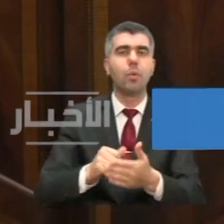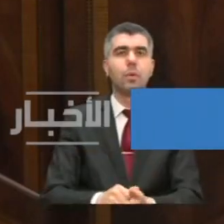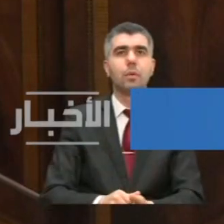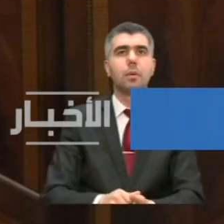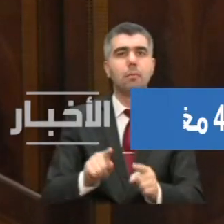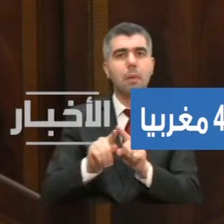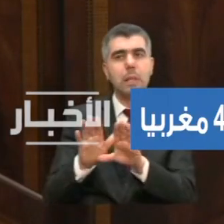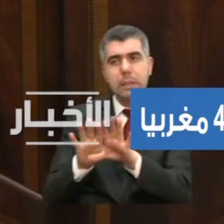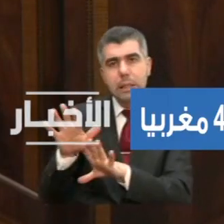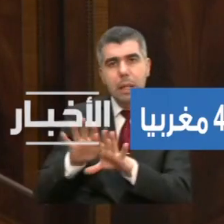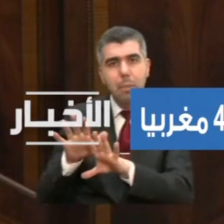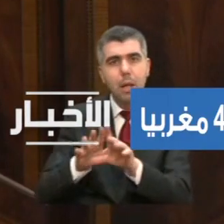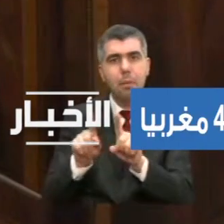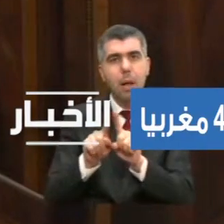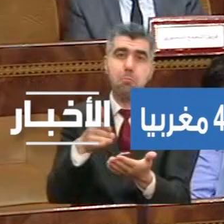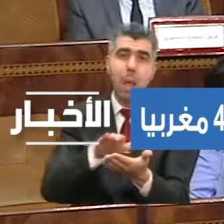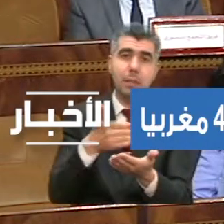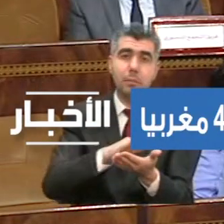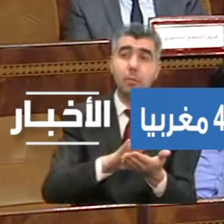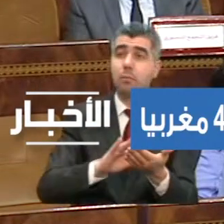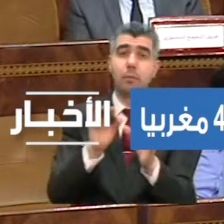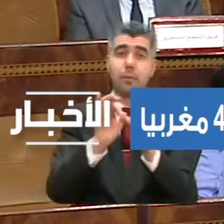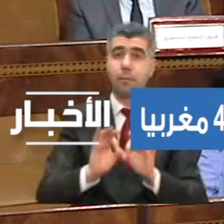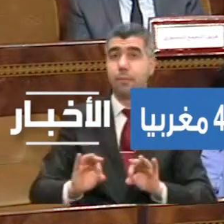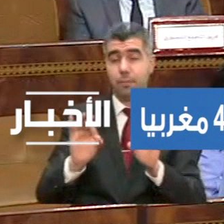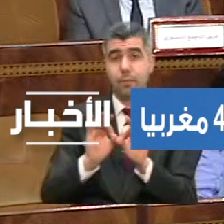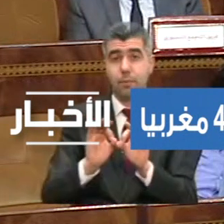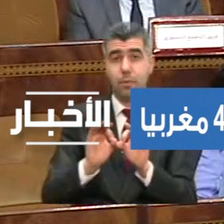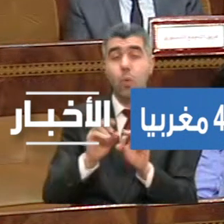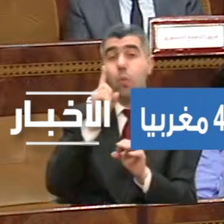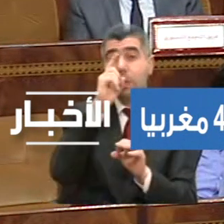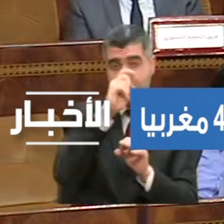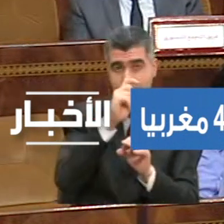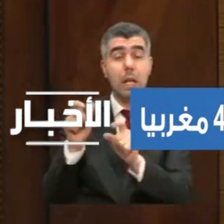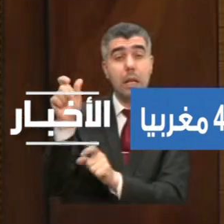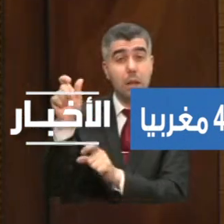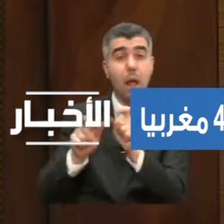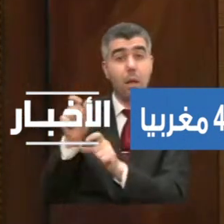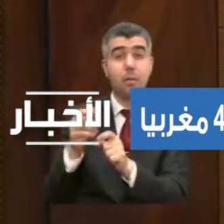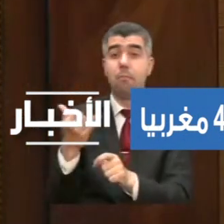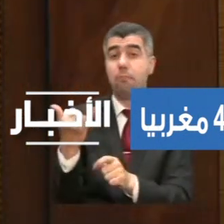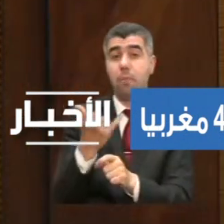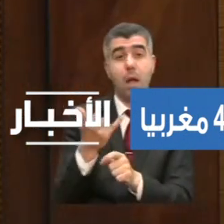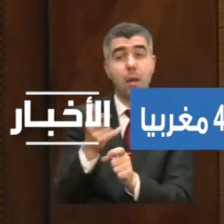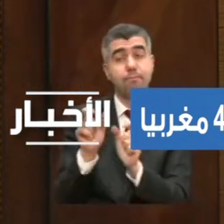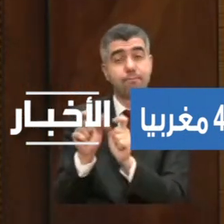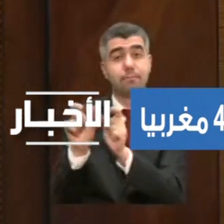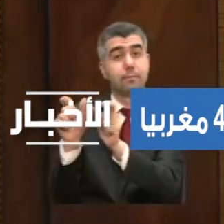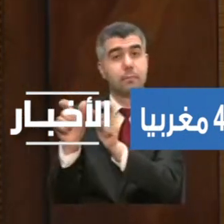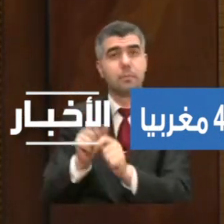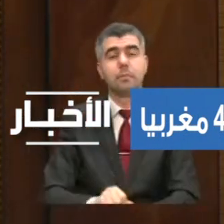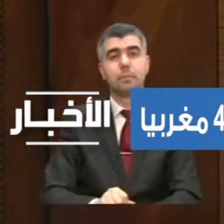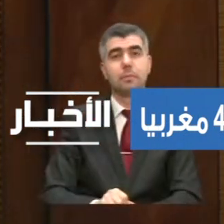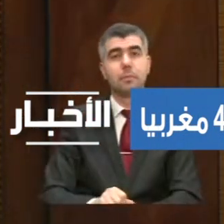في معرض رده على سؤال محوري خلال جلسة الأسئلة الشفهية الأسبوعية بمجلس النواب،